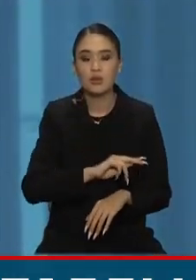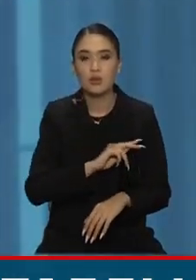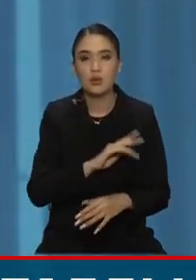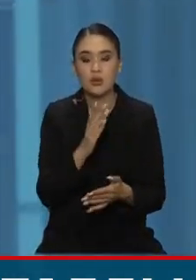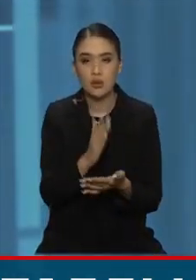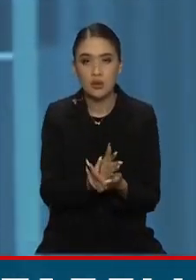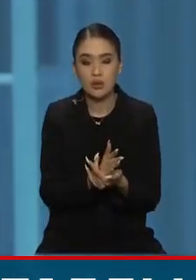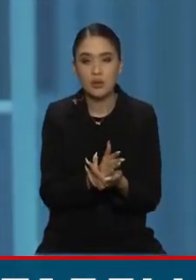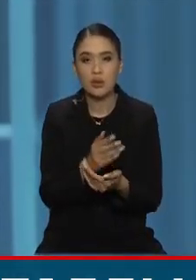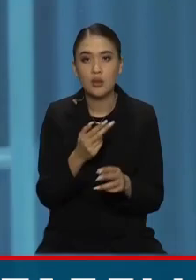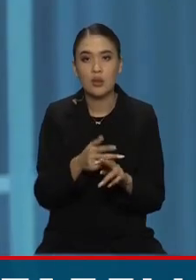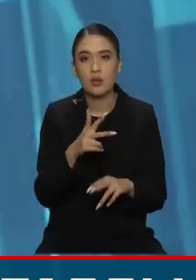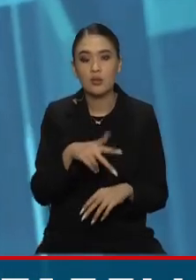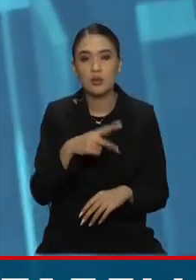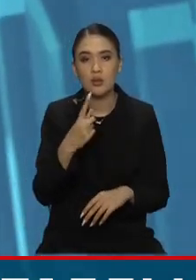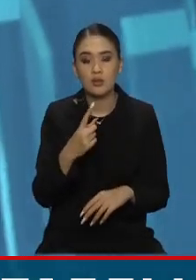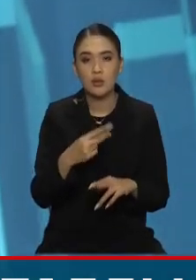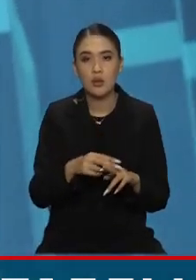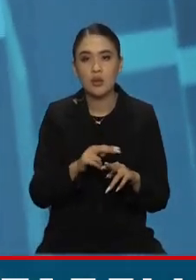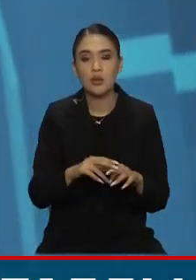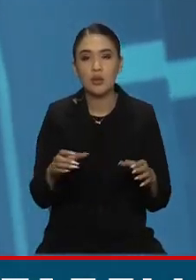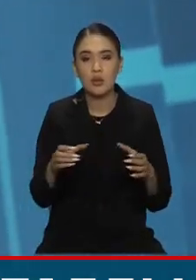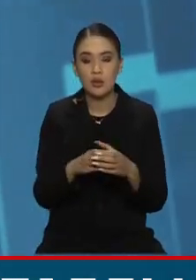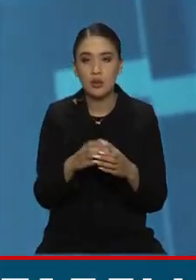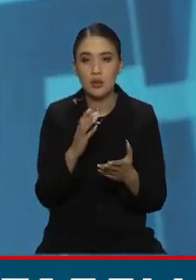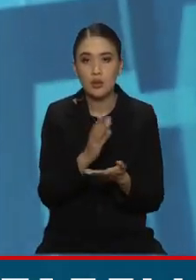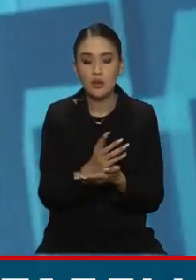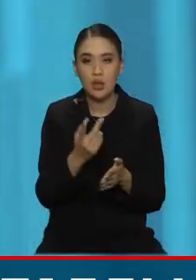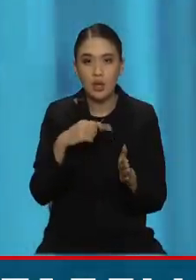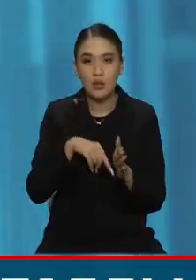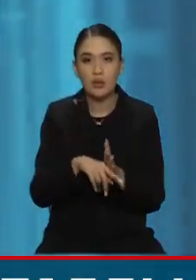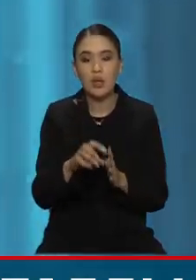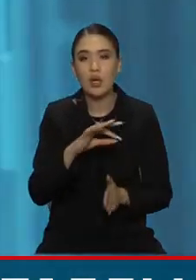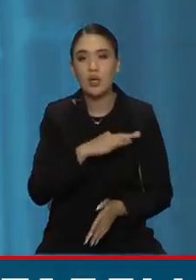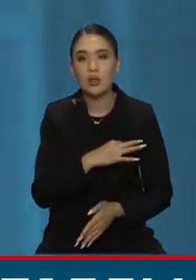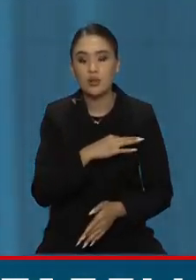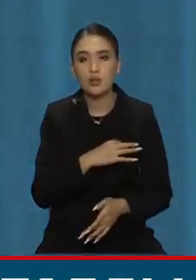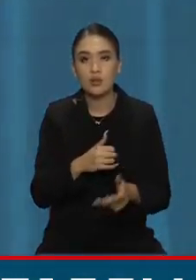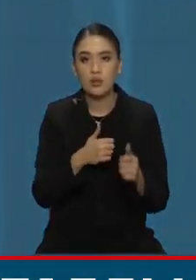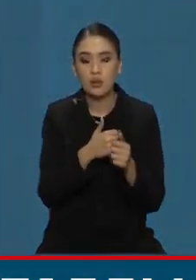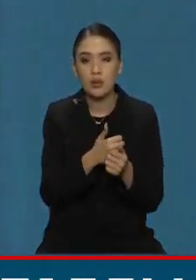жатыр. Соның 31-і қазір саяси лауазымдарда, арасында агенттік төрағасы бар,